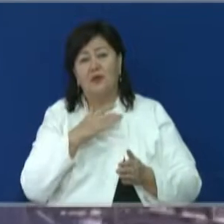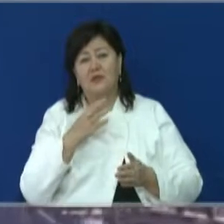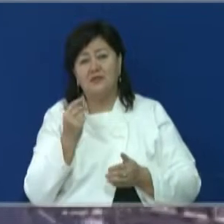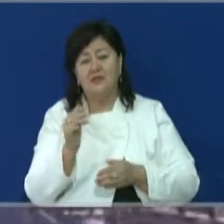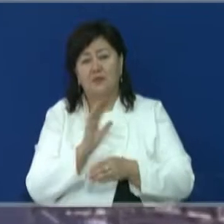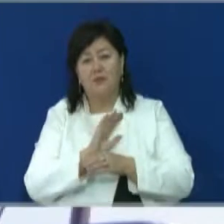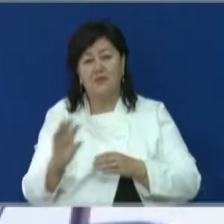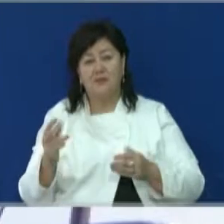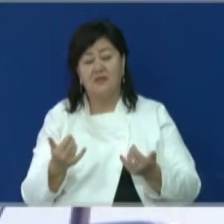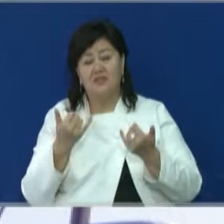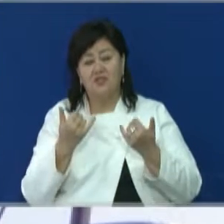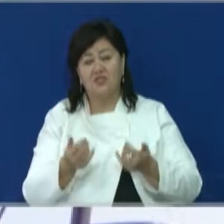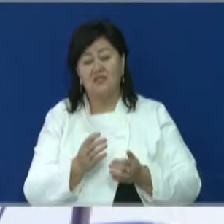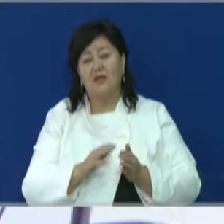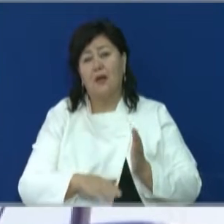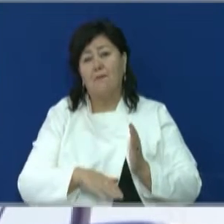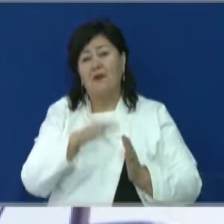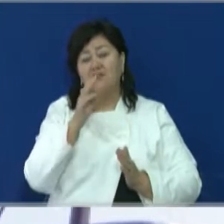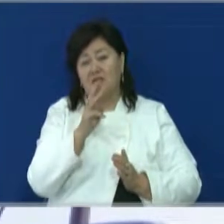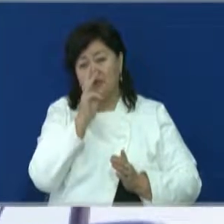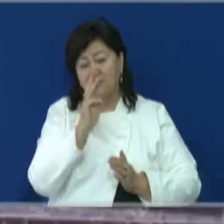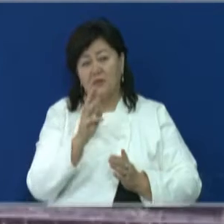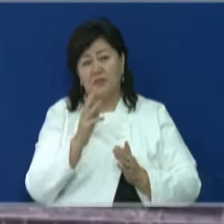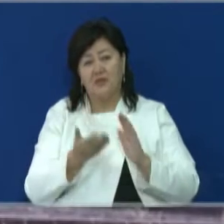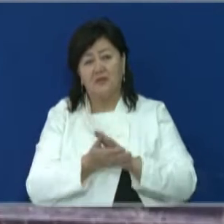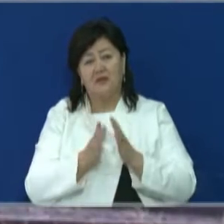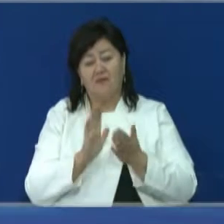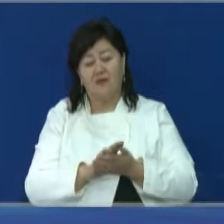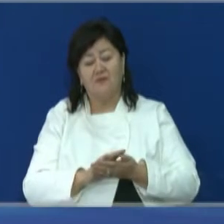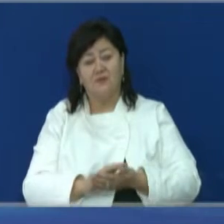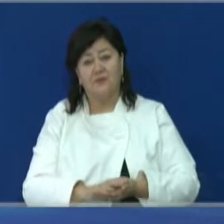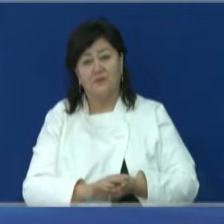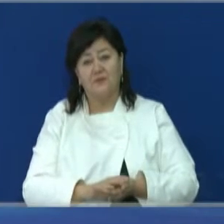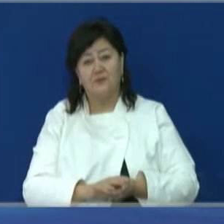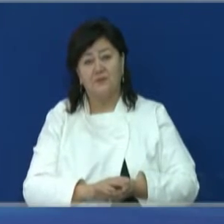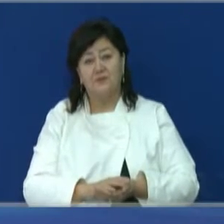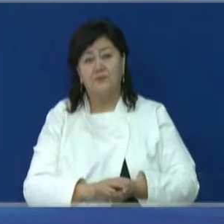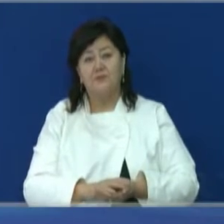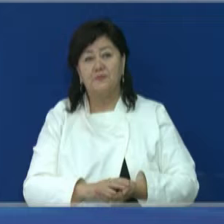қарастырылуда. Рүстем Қайратұлы, Эльмира Жүсінбекқызы, Ботагөз Андыбаева, Семей телеарнасы.